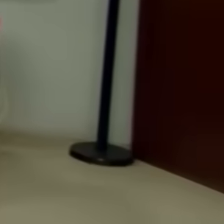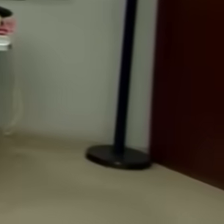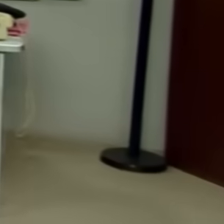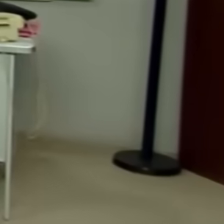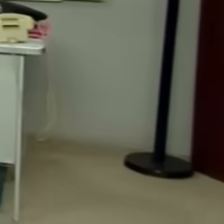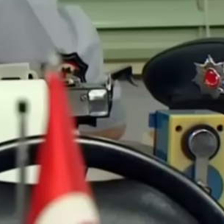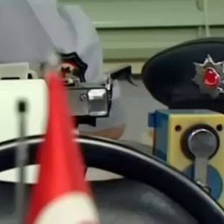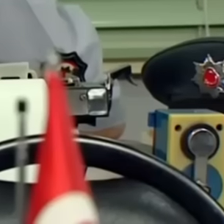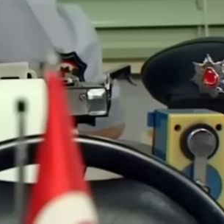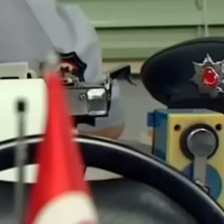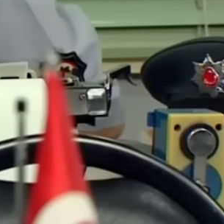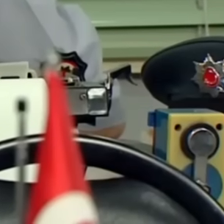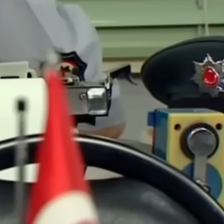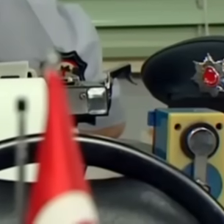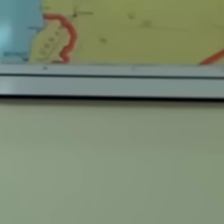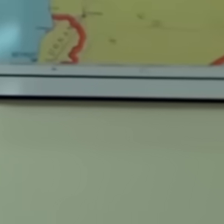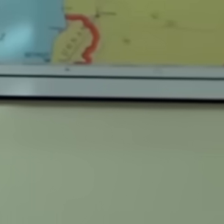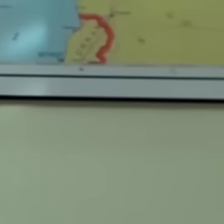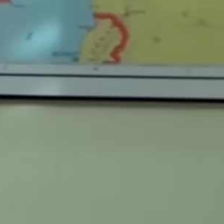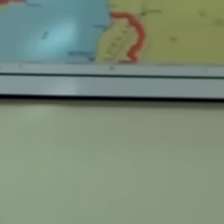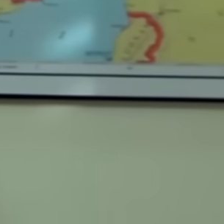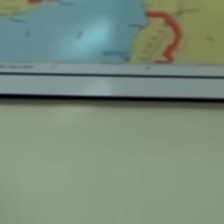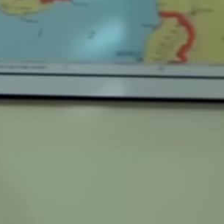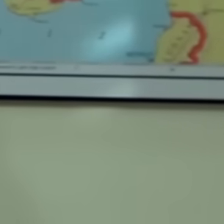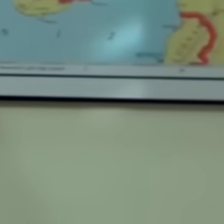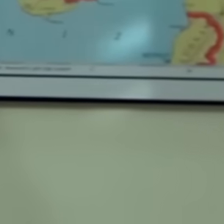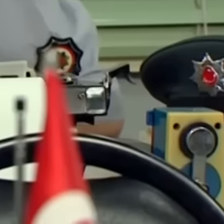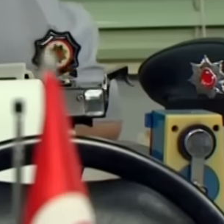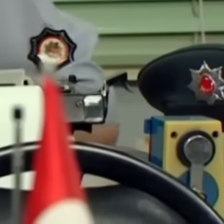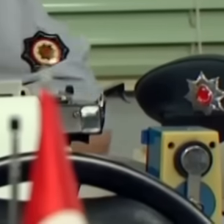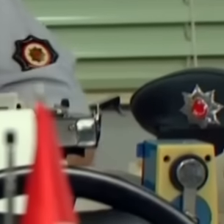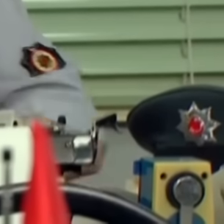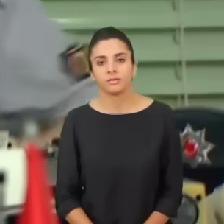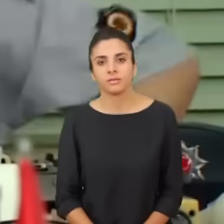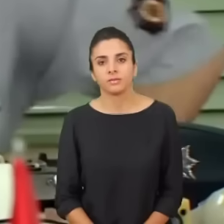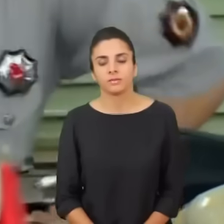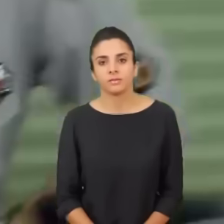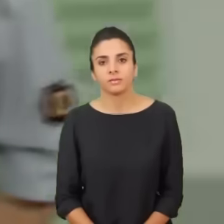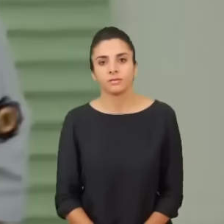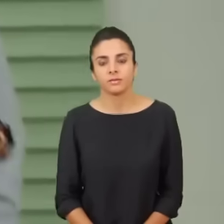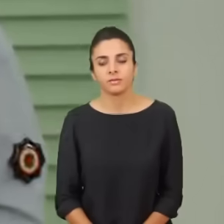Rıza geriden merakla onu seyrederken Selahattin sonunda fark edip telaşla ayaklandı.